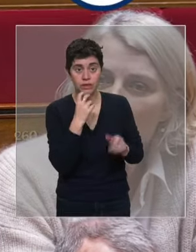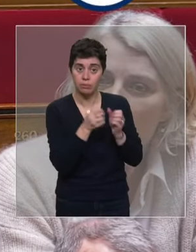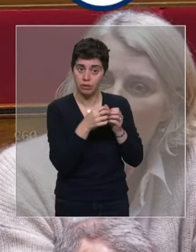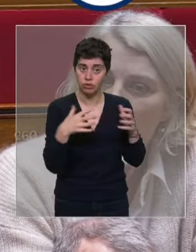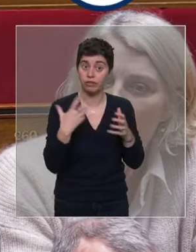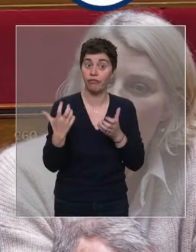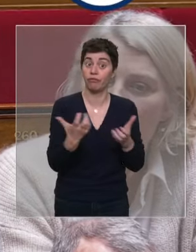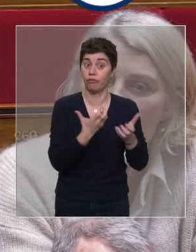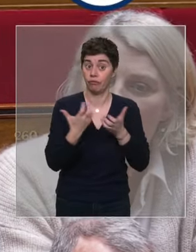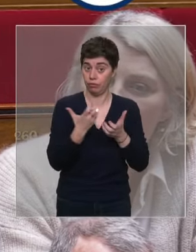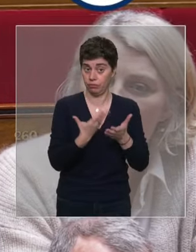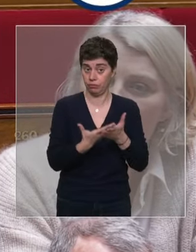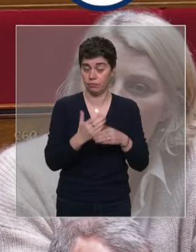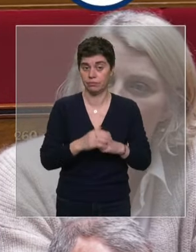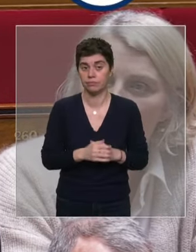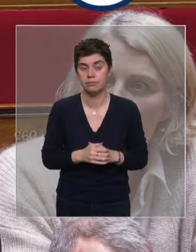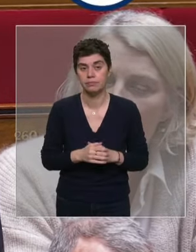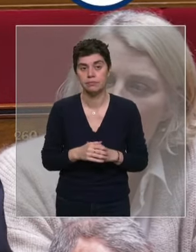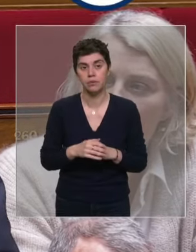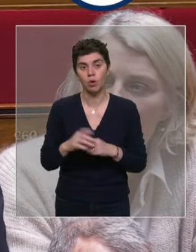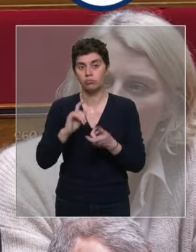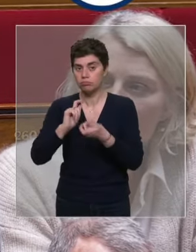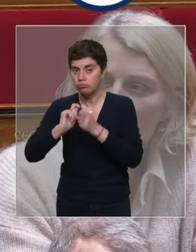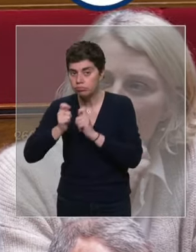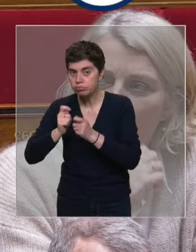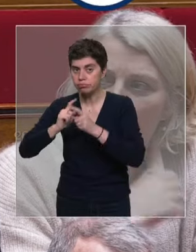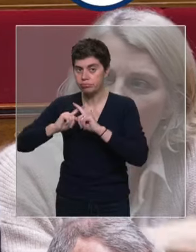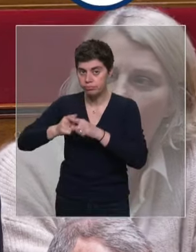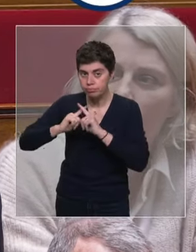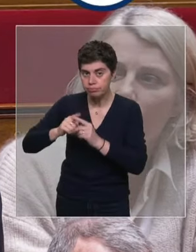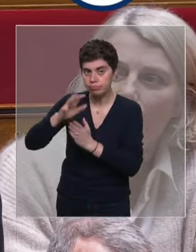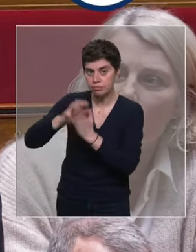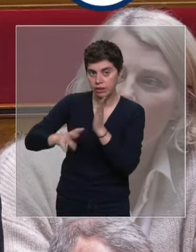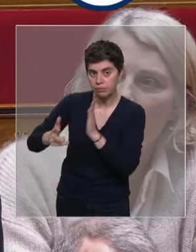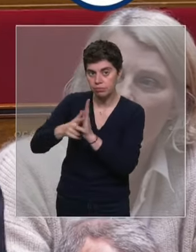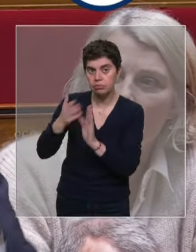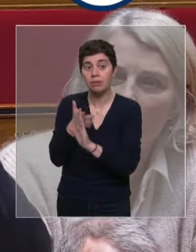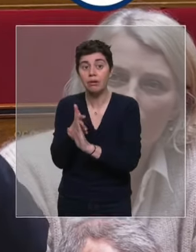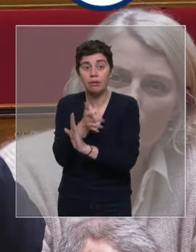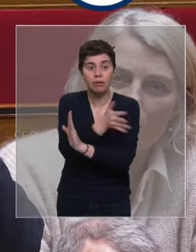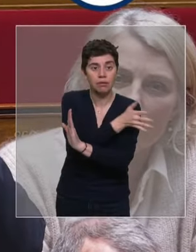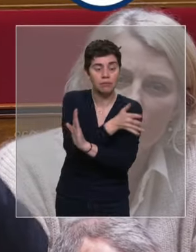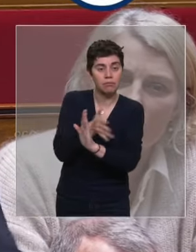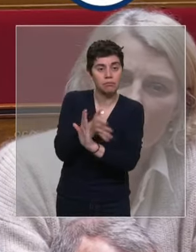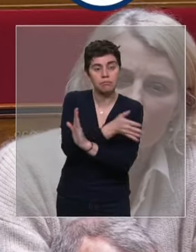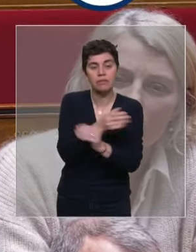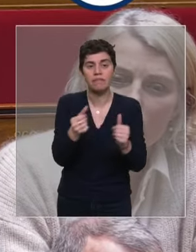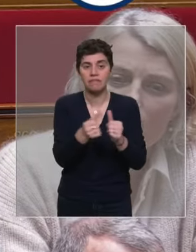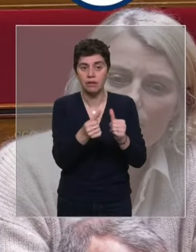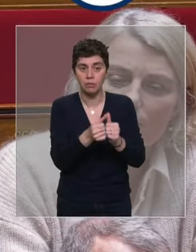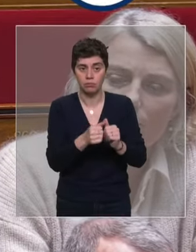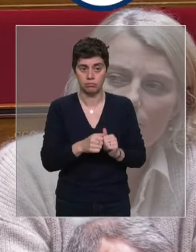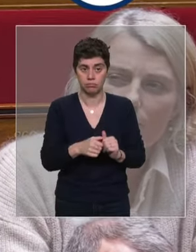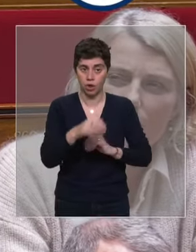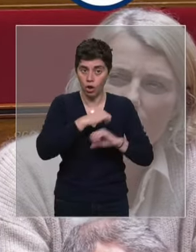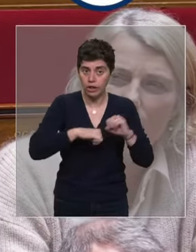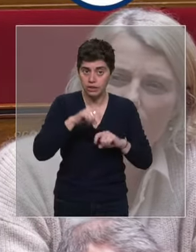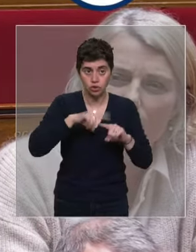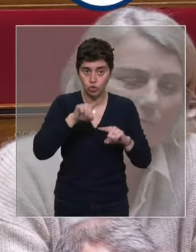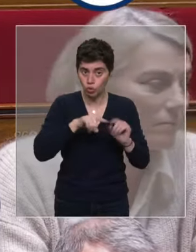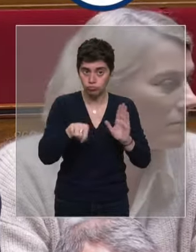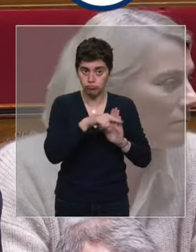En amont de ces travaux, de ce texte, nous avons des éléments qui ont été mis en place